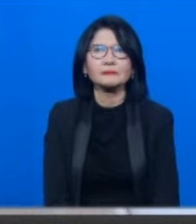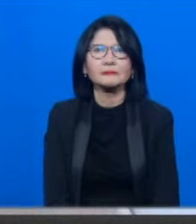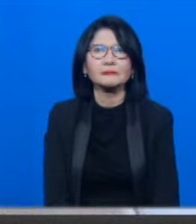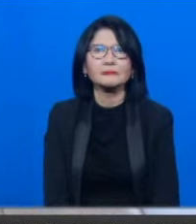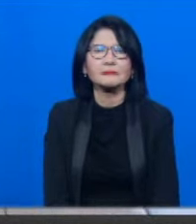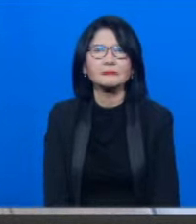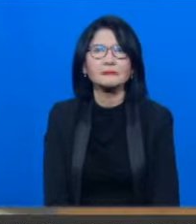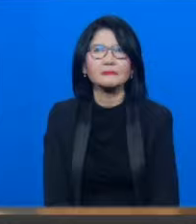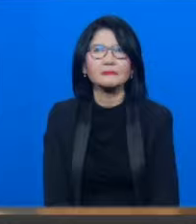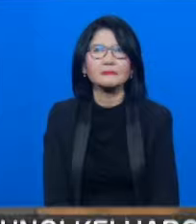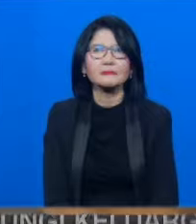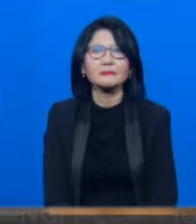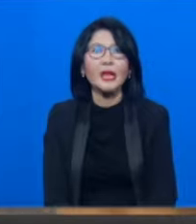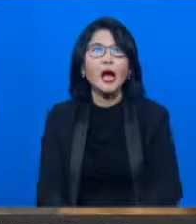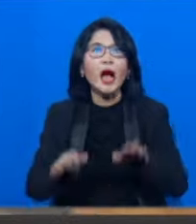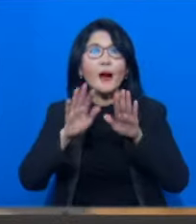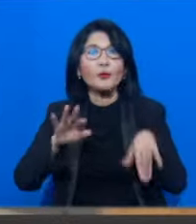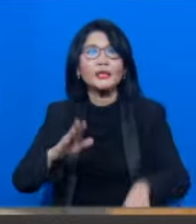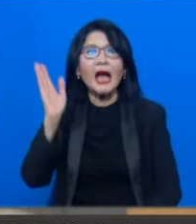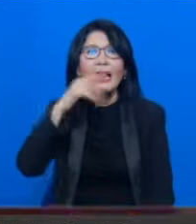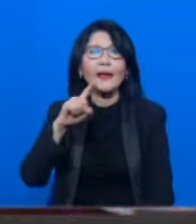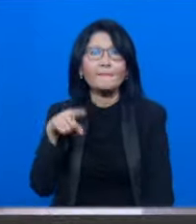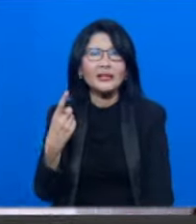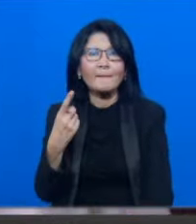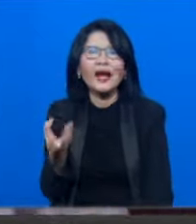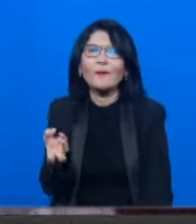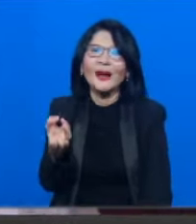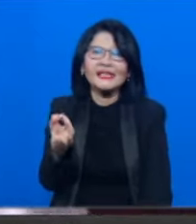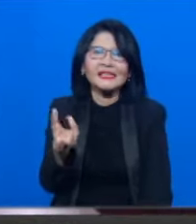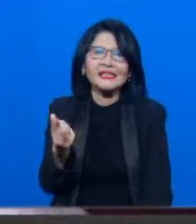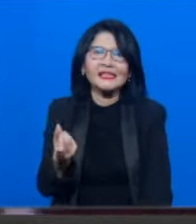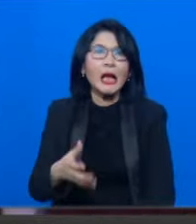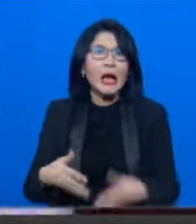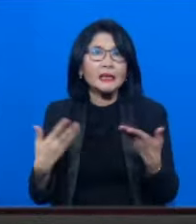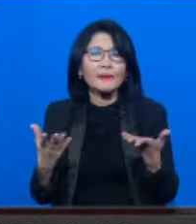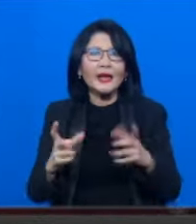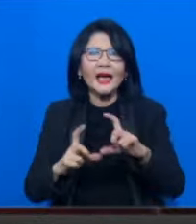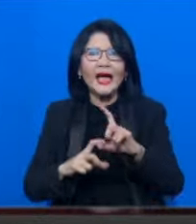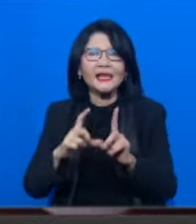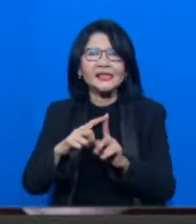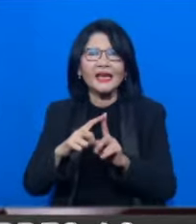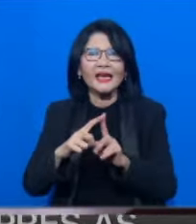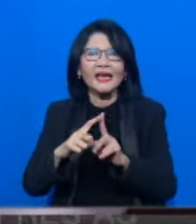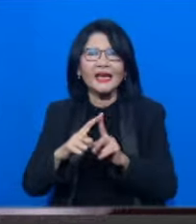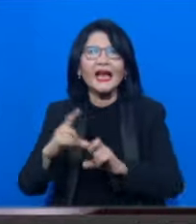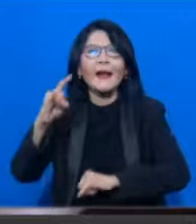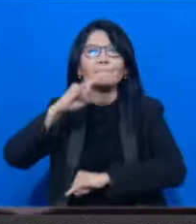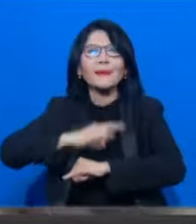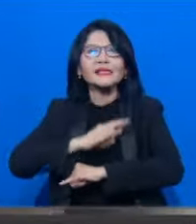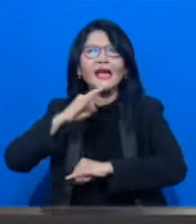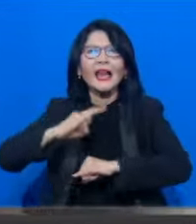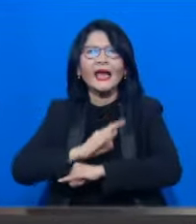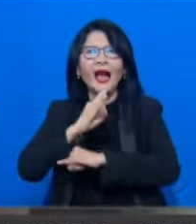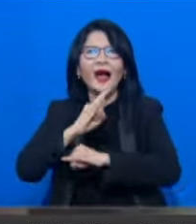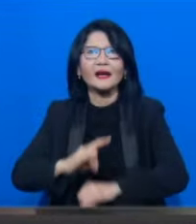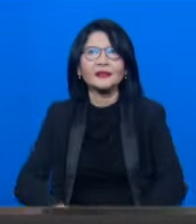Tidak banyak siswa yang hadir pada hari pertama sekolah di SD Negeri Kertasari 3, Kecamatan Kertajati, Majalengka, Senin